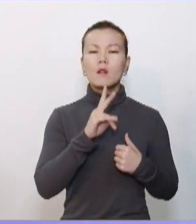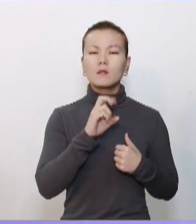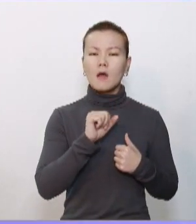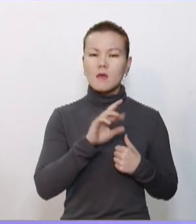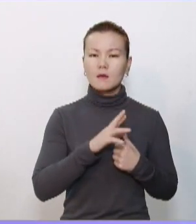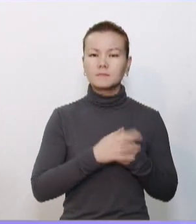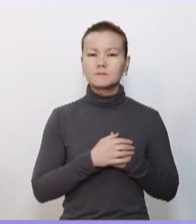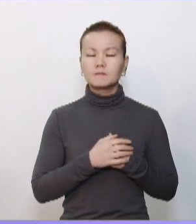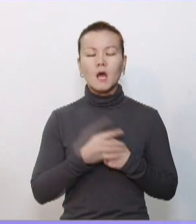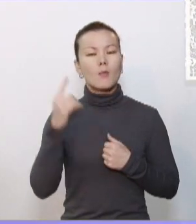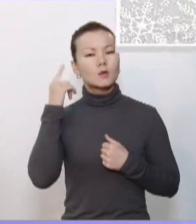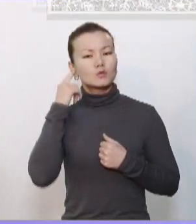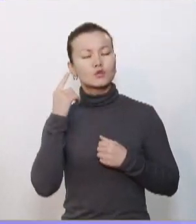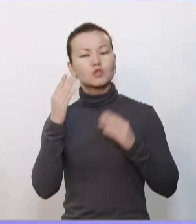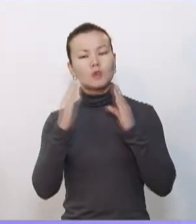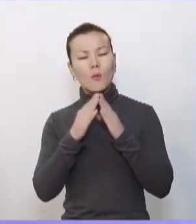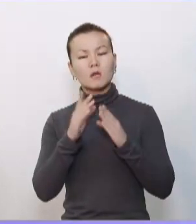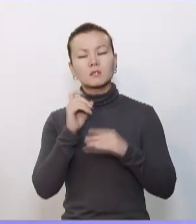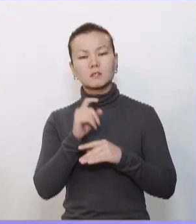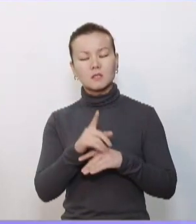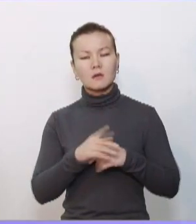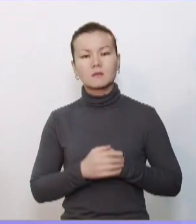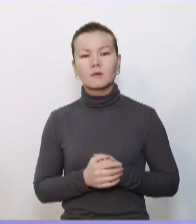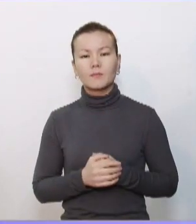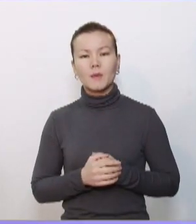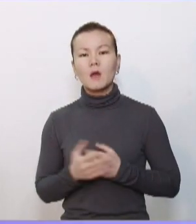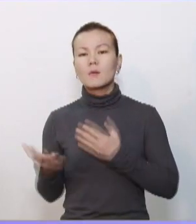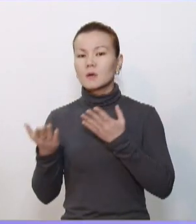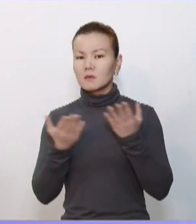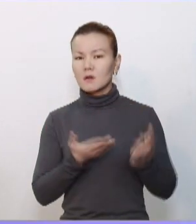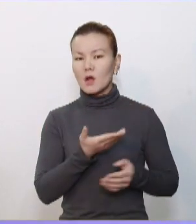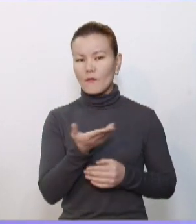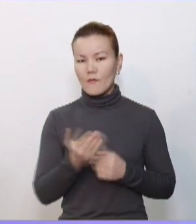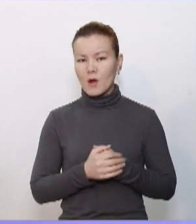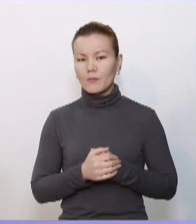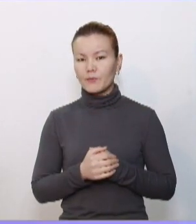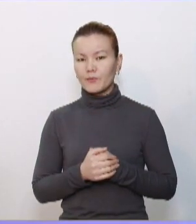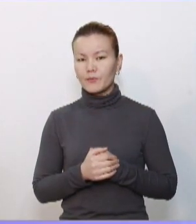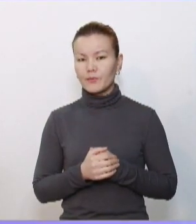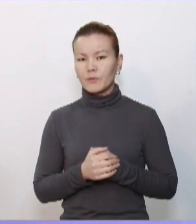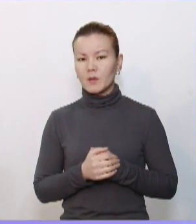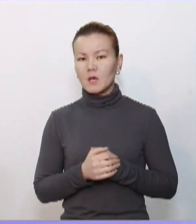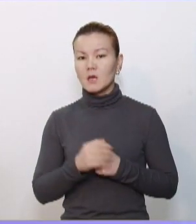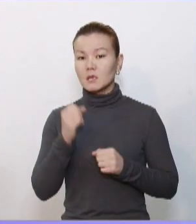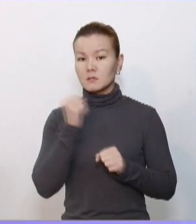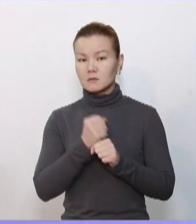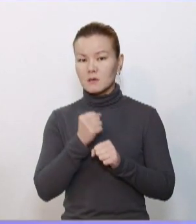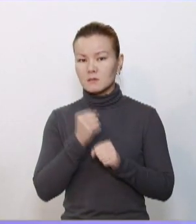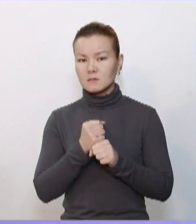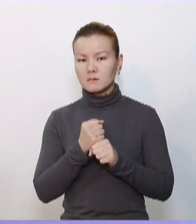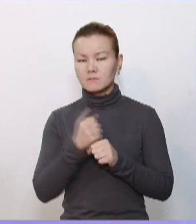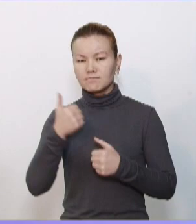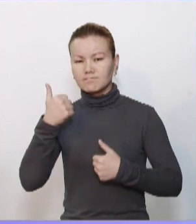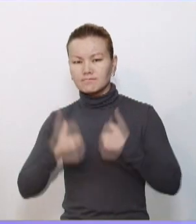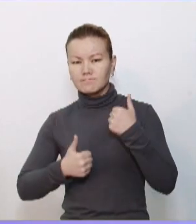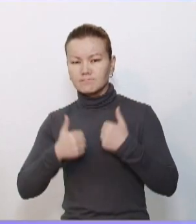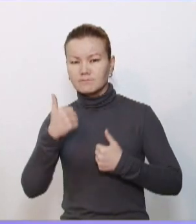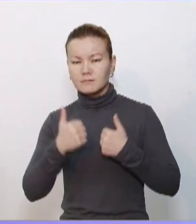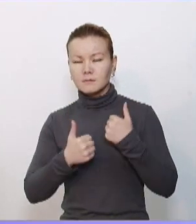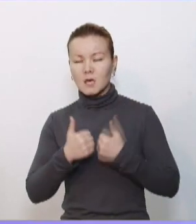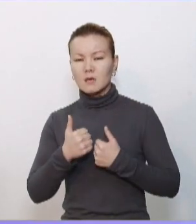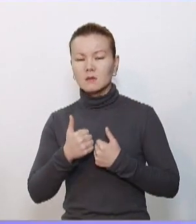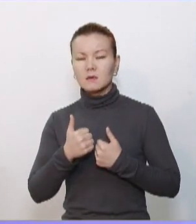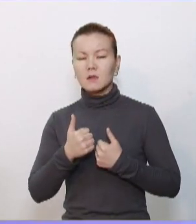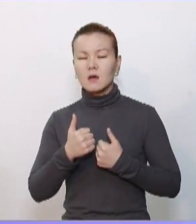Прослушайте творческое домашнее задание. Предлагаю вам устроить баттл по русскому языку